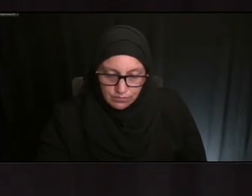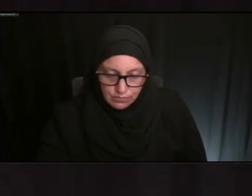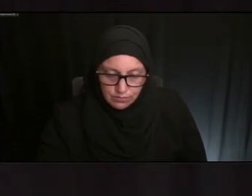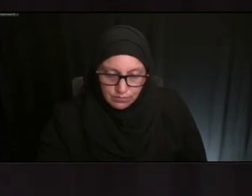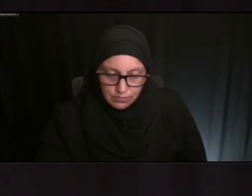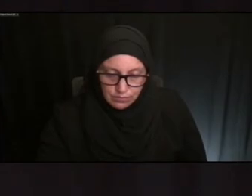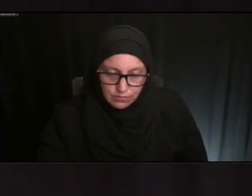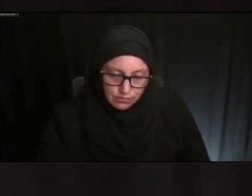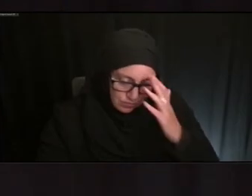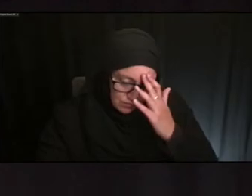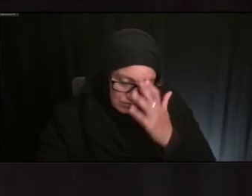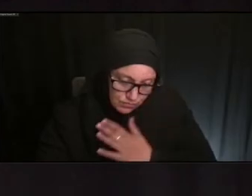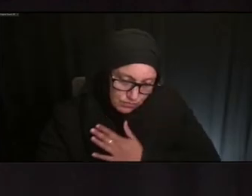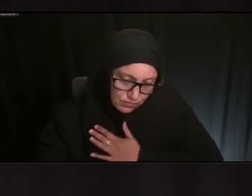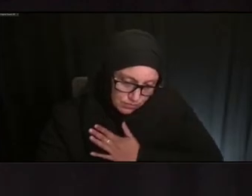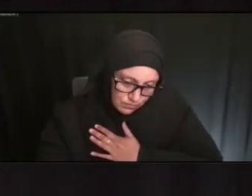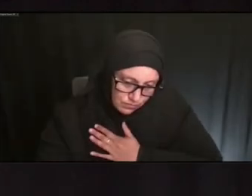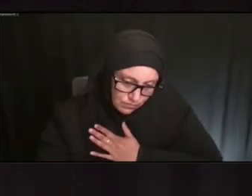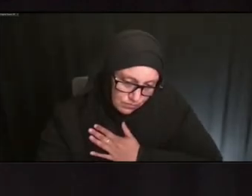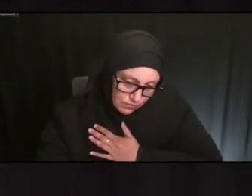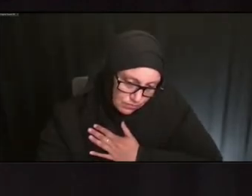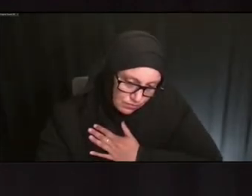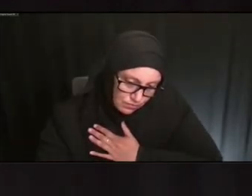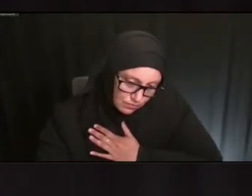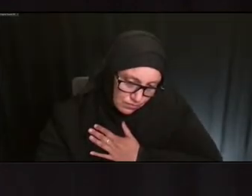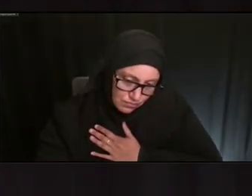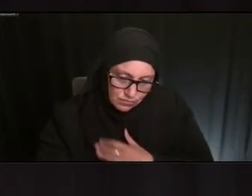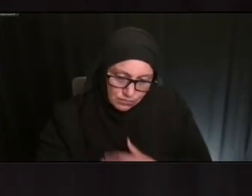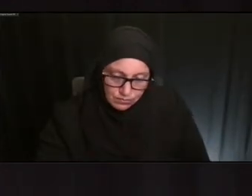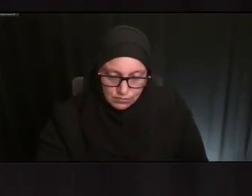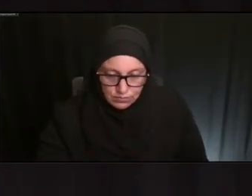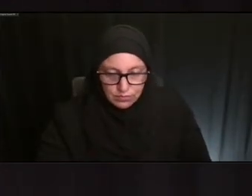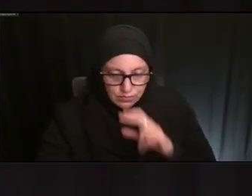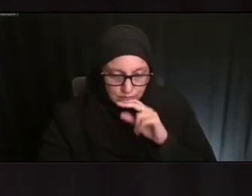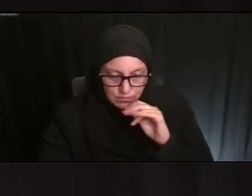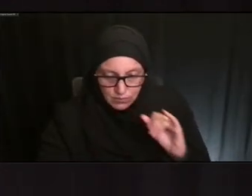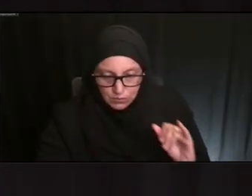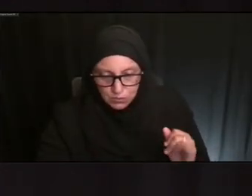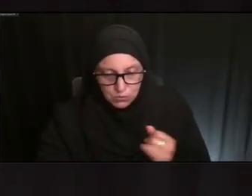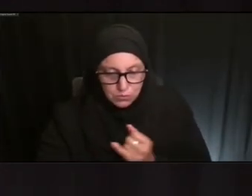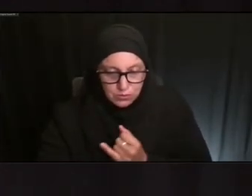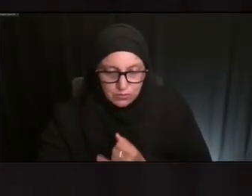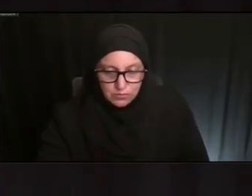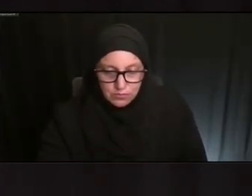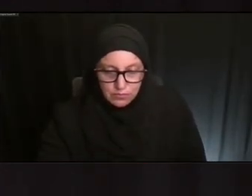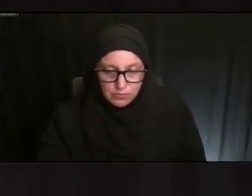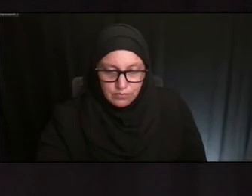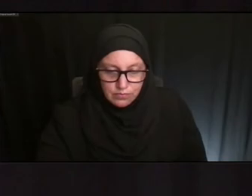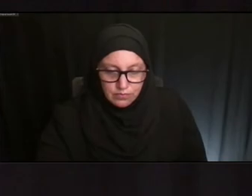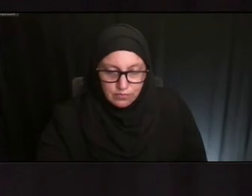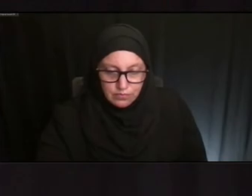السلام عليكم أيها القوام في البرية